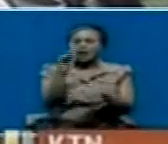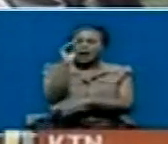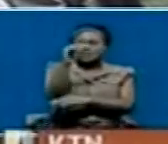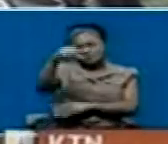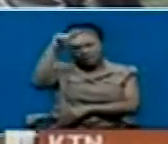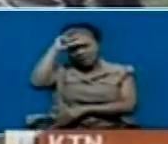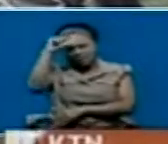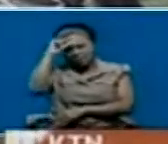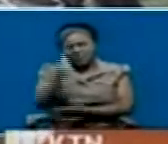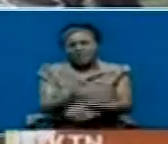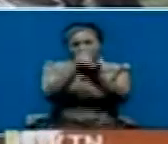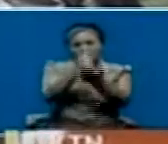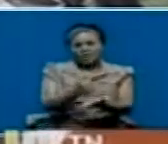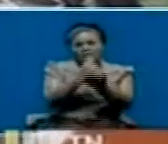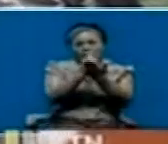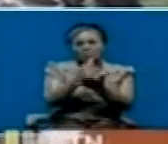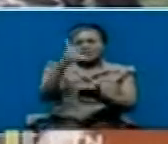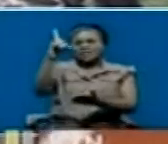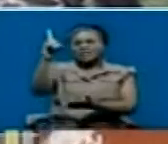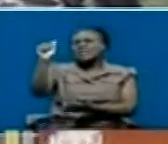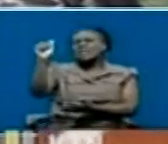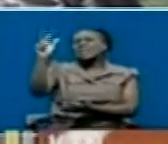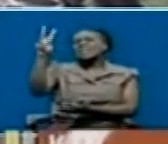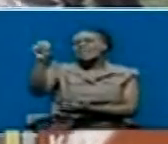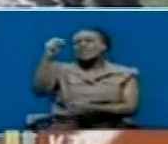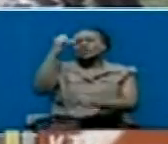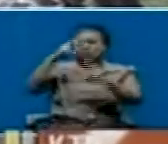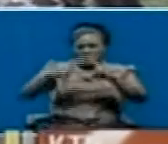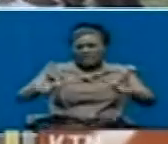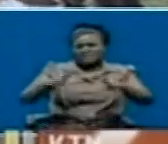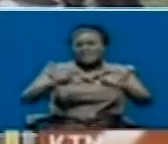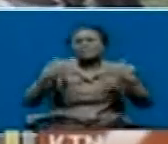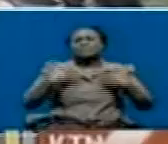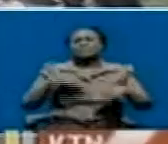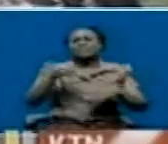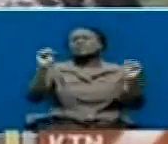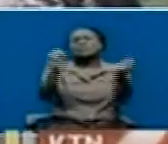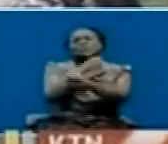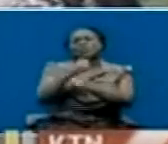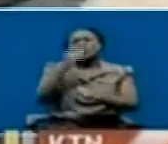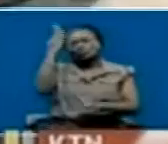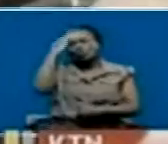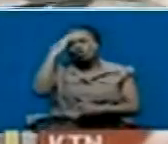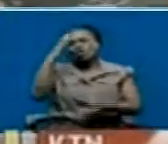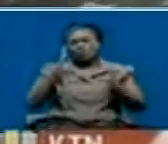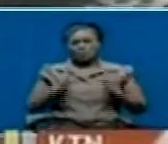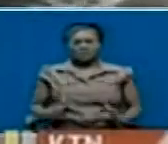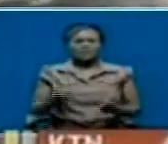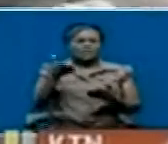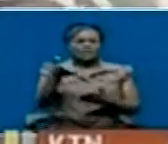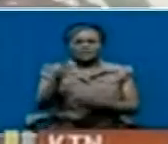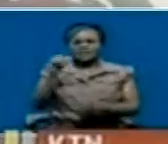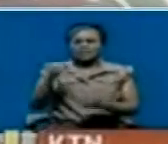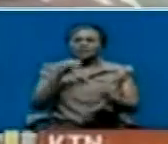serikali watusaidie, watufanyie TNA kuzuri tupate midia, kama itakuwa chifu ama namna gani, kuzuri tukuje tuifike nyumbani. Ndio ikawa